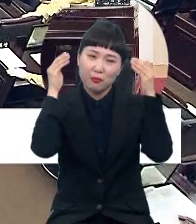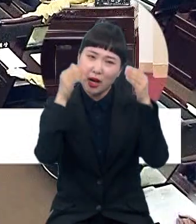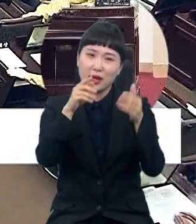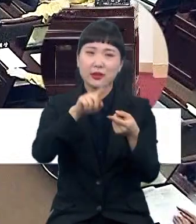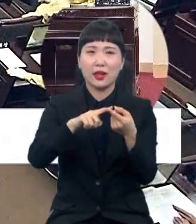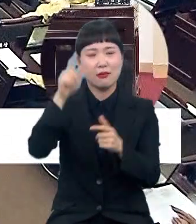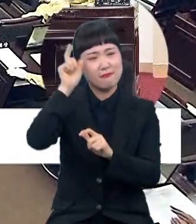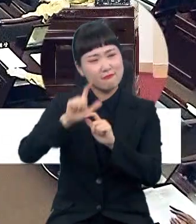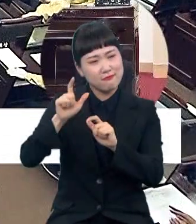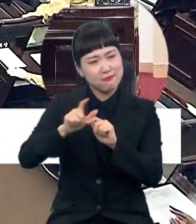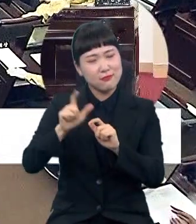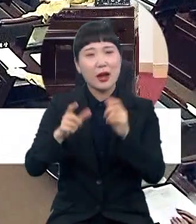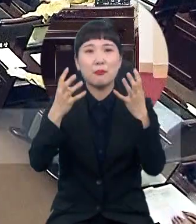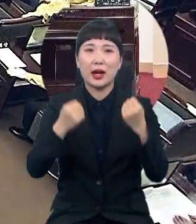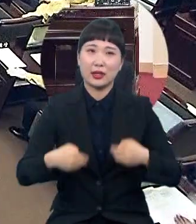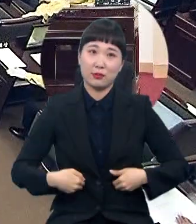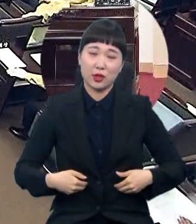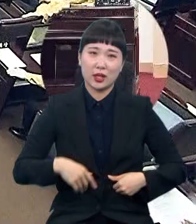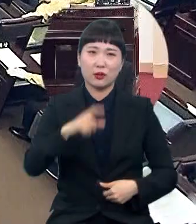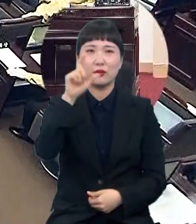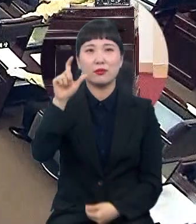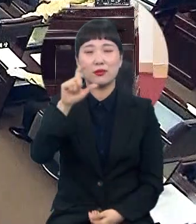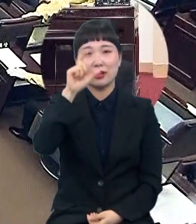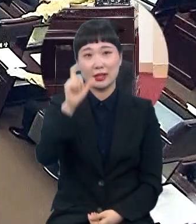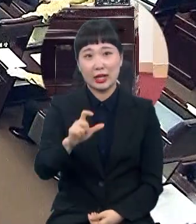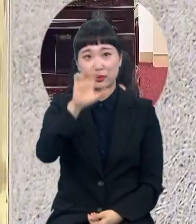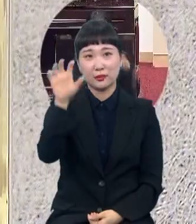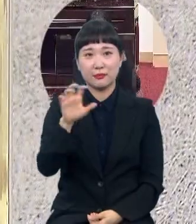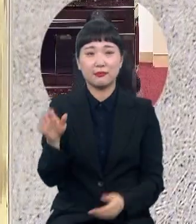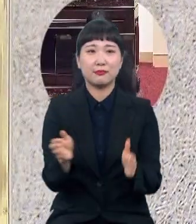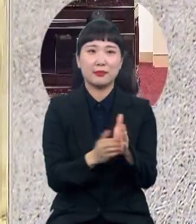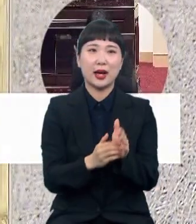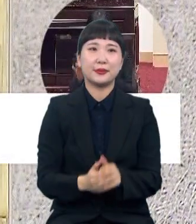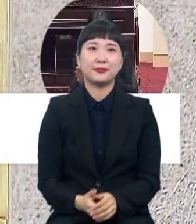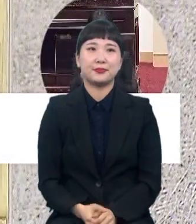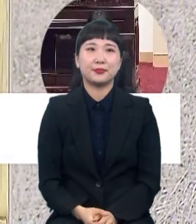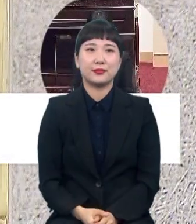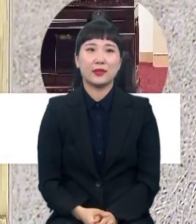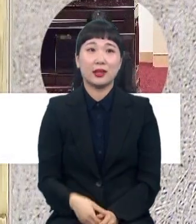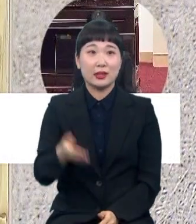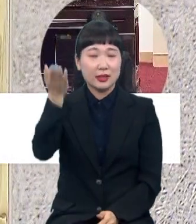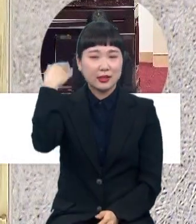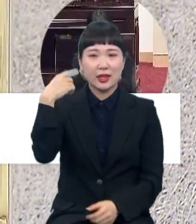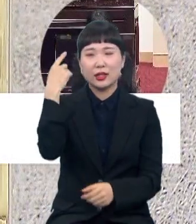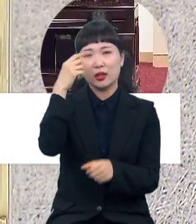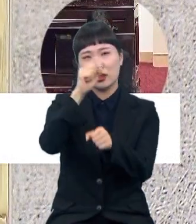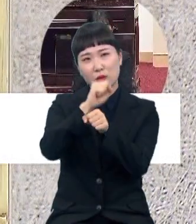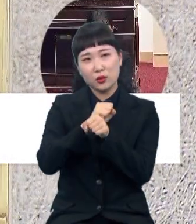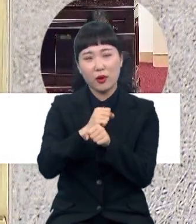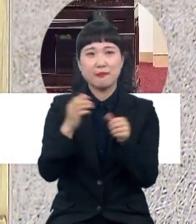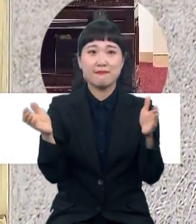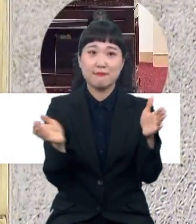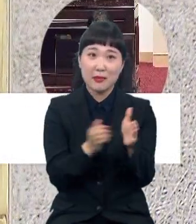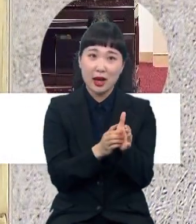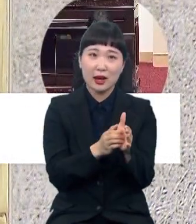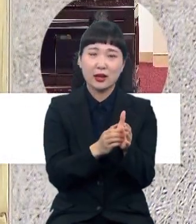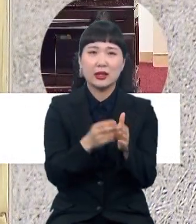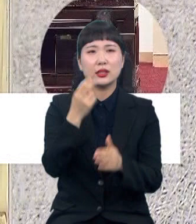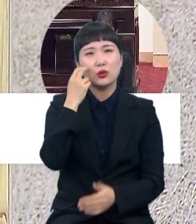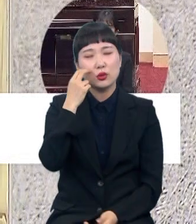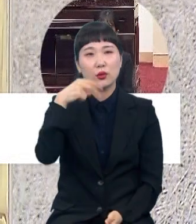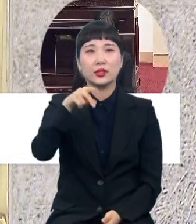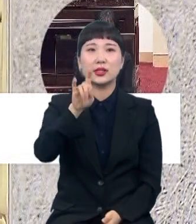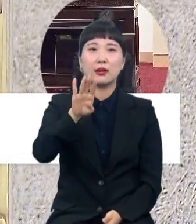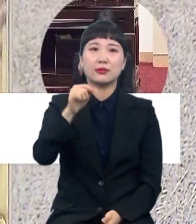대해 심사숙고가 필요하다고 강조했습니다. 지난번에 그 용역을 한 이후에도 송도의 세브란스 병원, 그